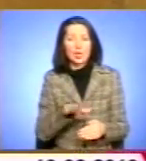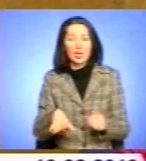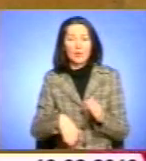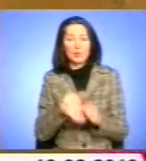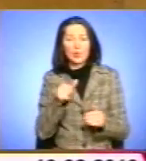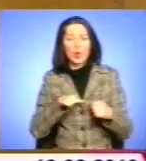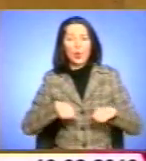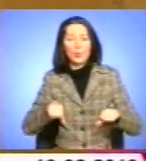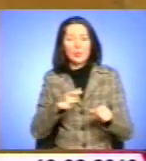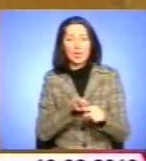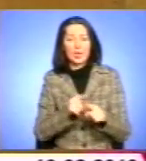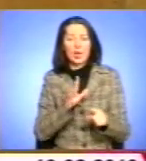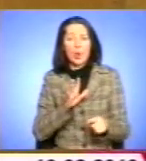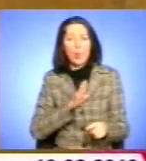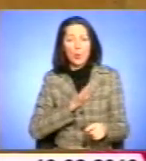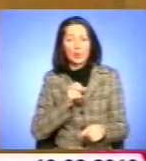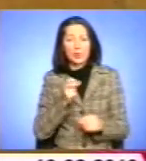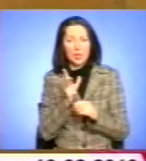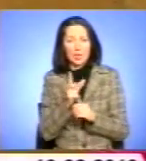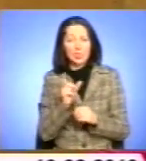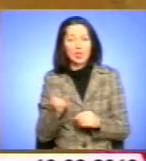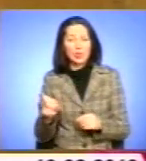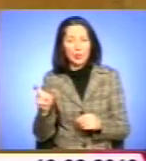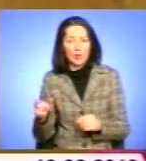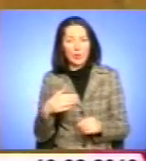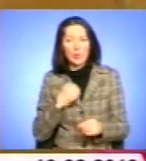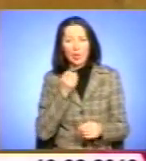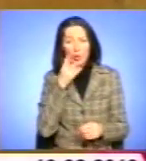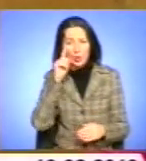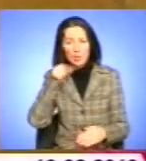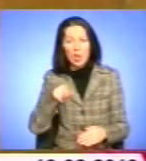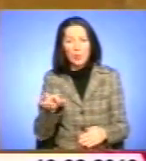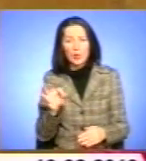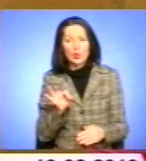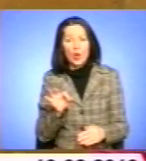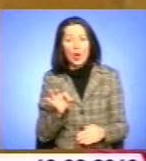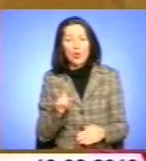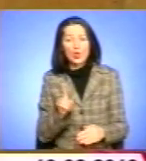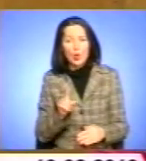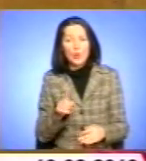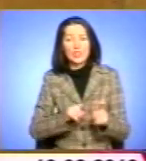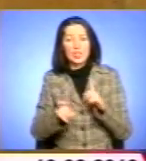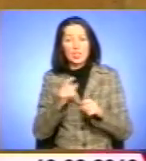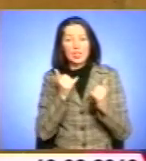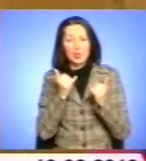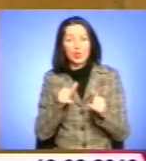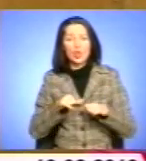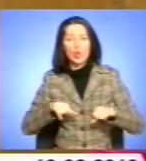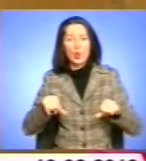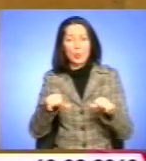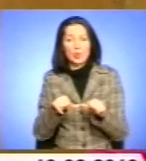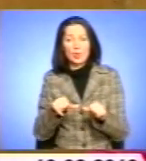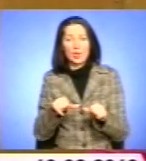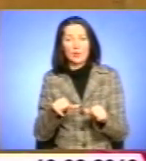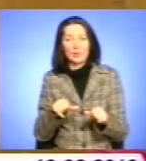комісії, яких було 13 чоловік, адже ми добре знаємо про те, що засідання сьогоднішньої комісії, воно йде